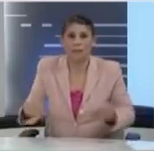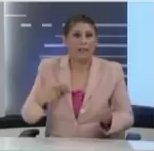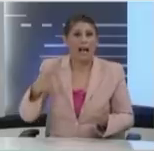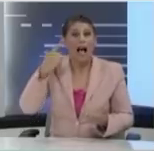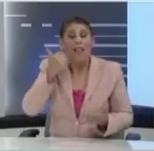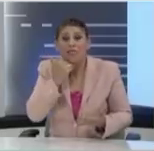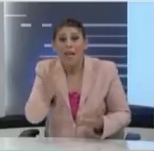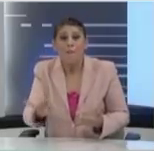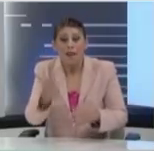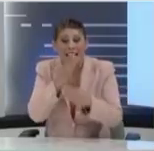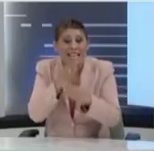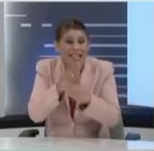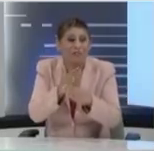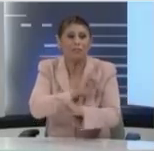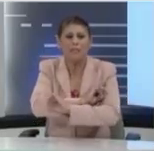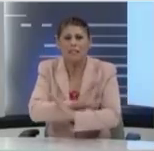να κρυφτείτε με τίποτα.